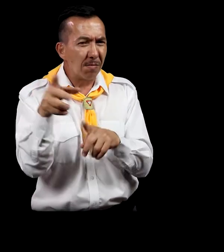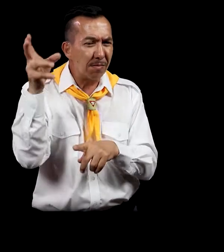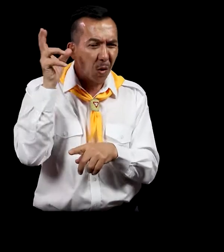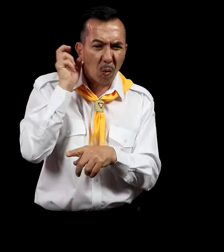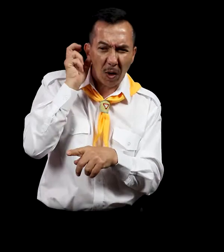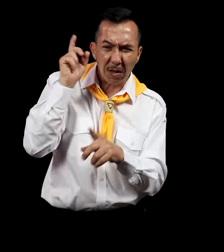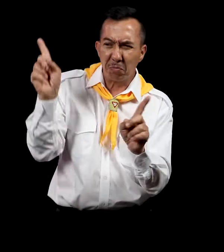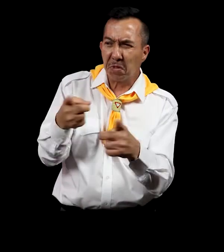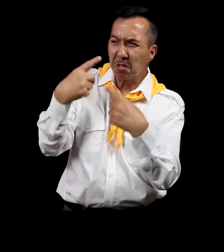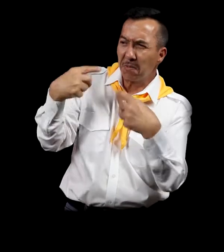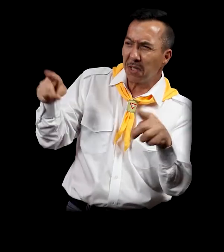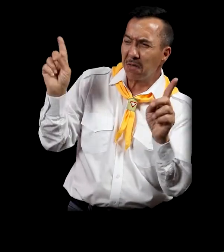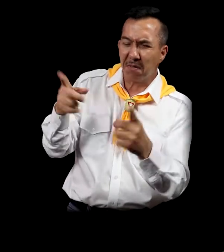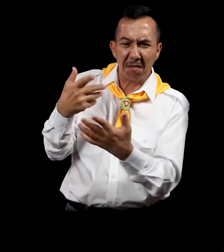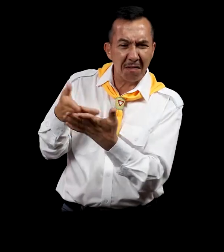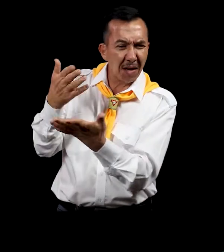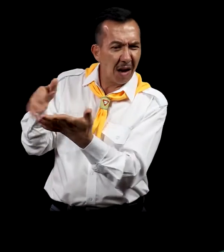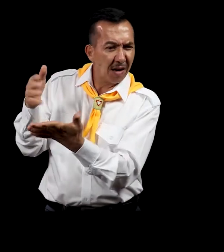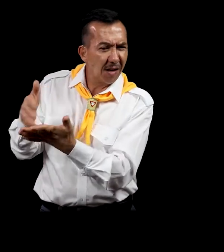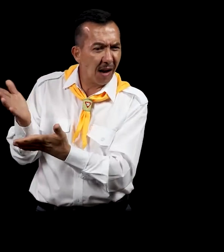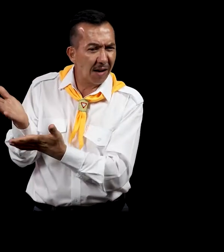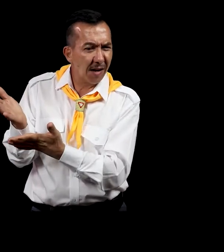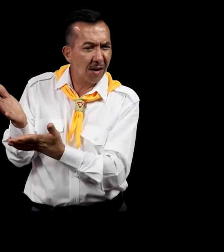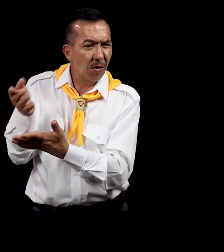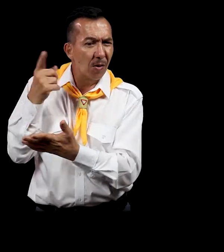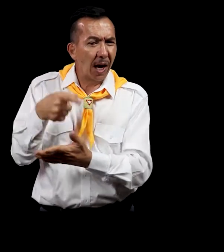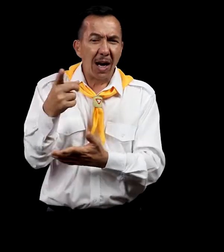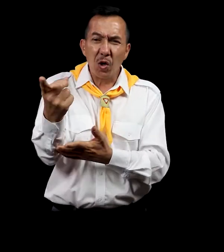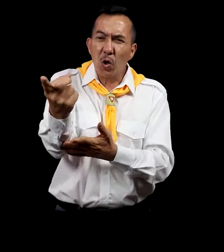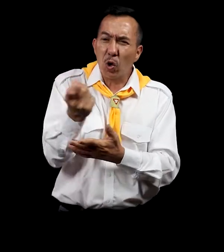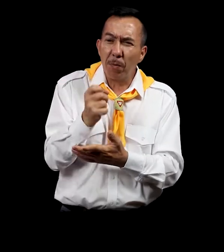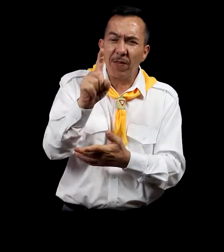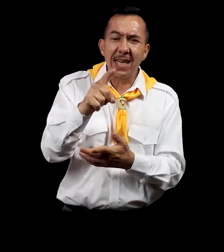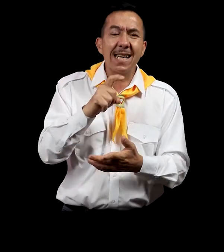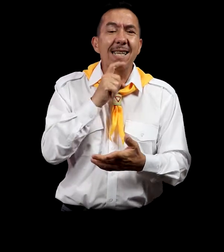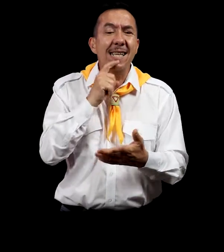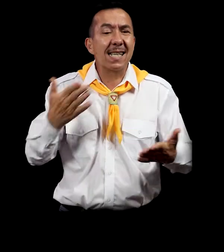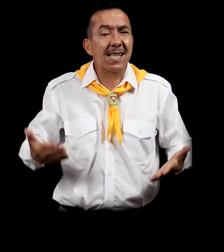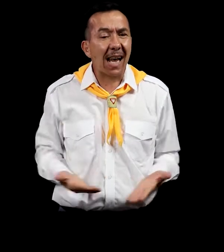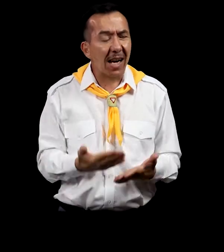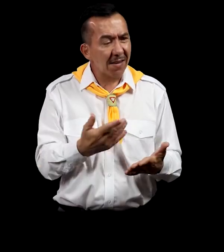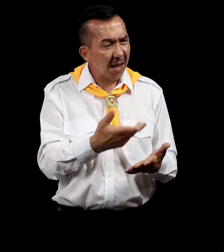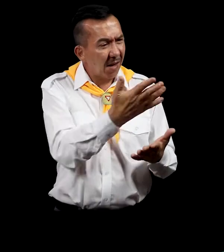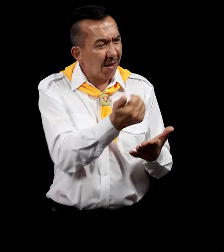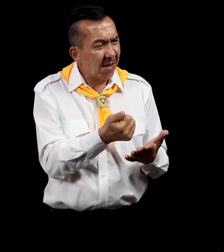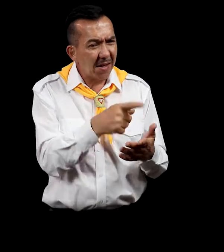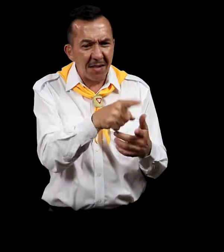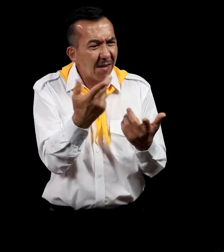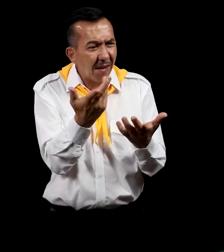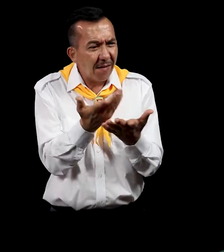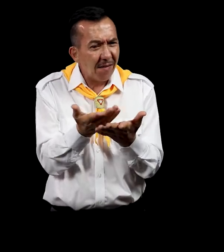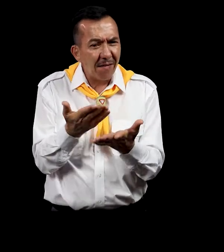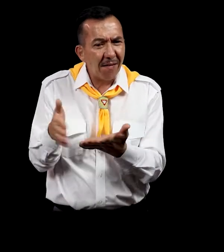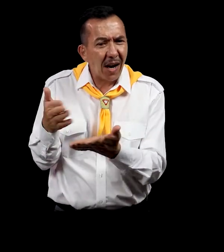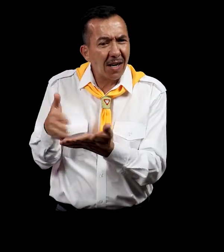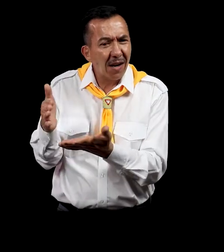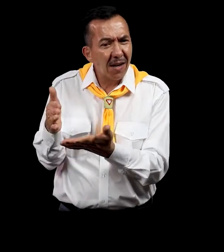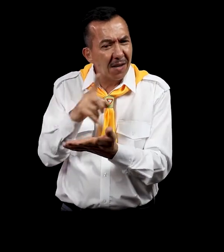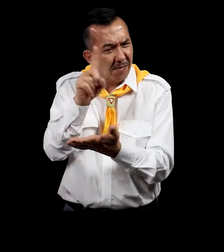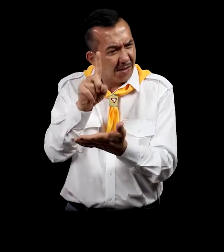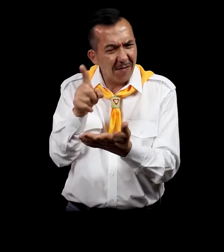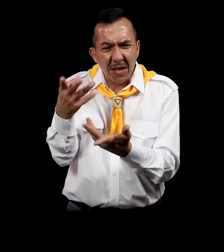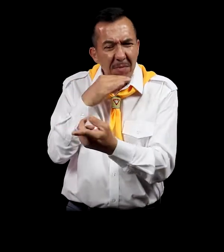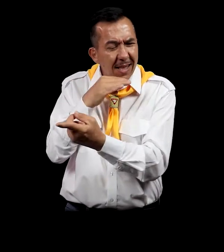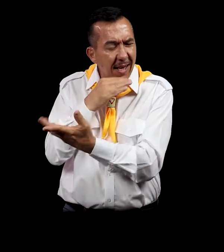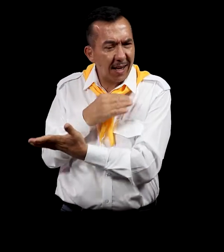hy musiek en buitsange. En hy roep een van die dinksknegte na hom toe en vra wat